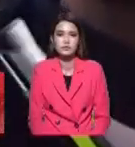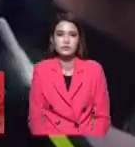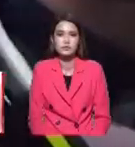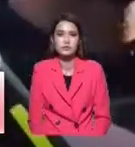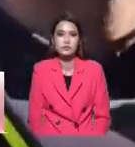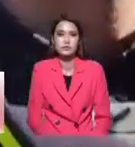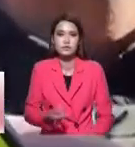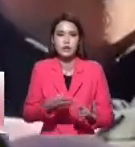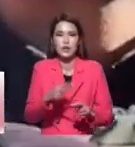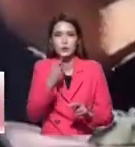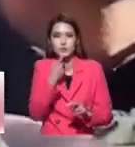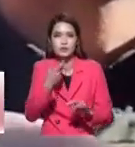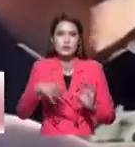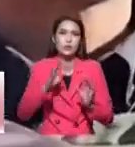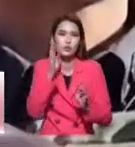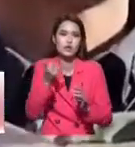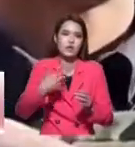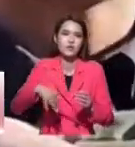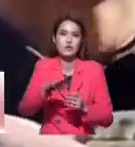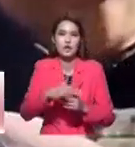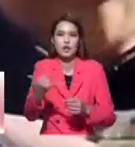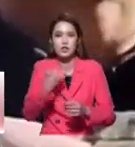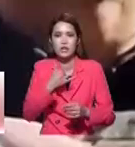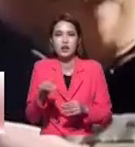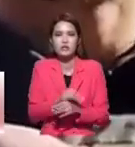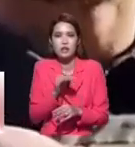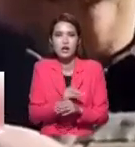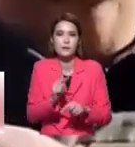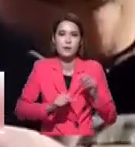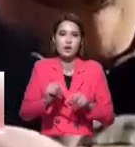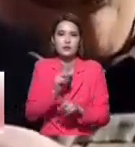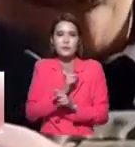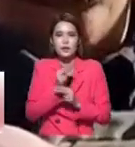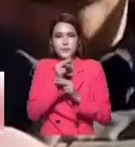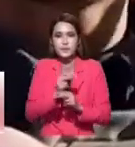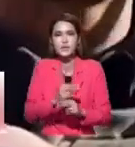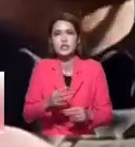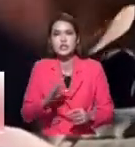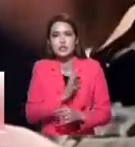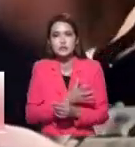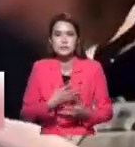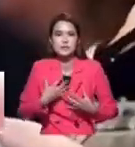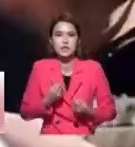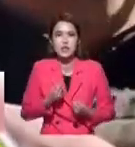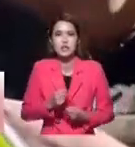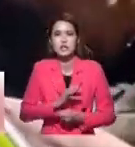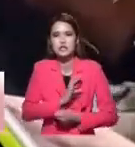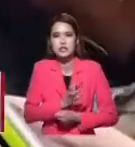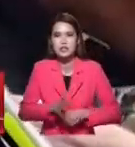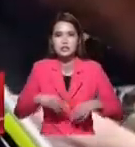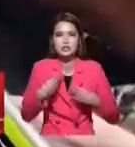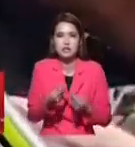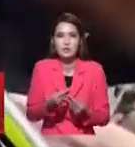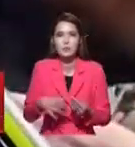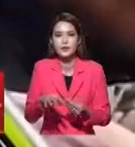Это трудное утро для всех нас. Выражаю свои соболезнования семьям погибших. Желаю крепкого здоровья раненым и благодарность героям, которые спасли